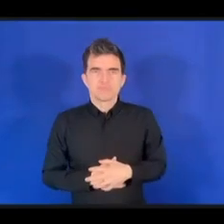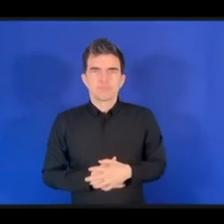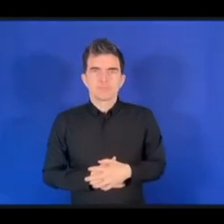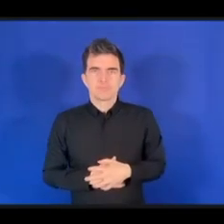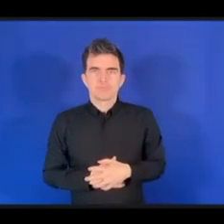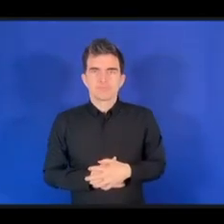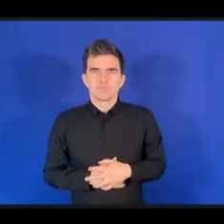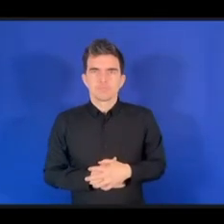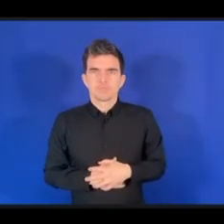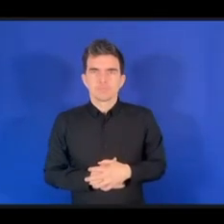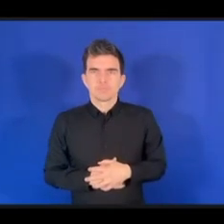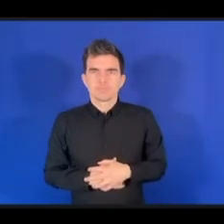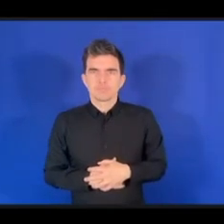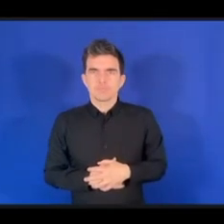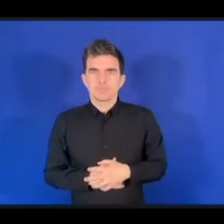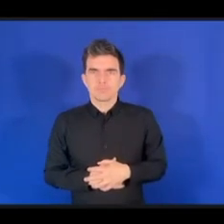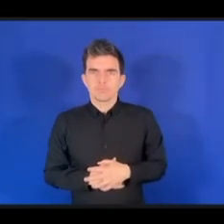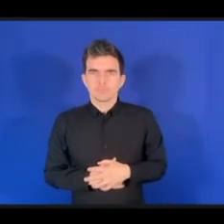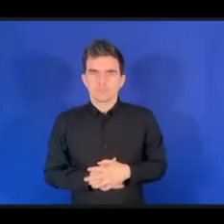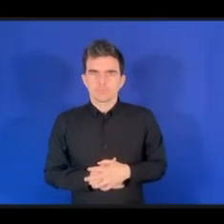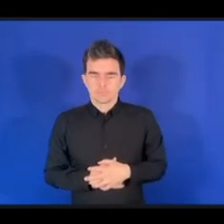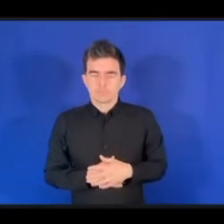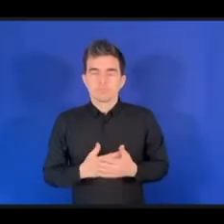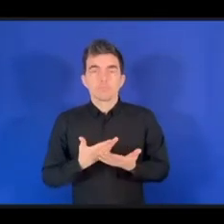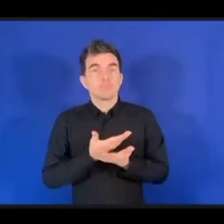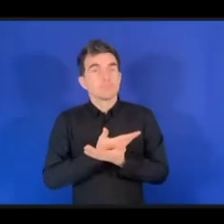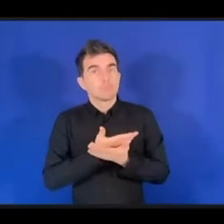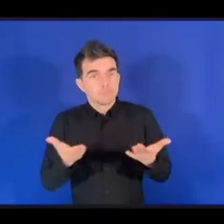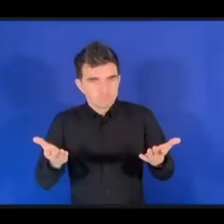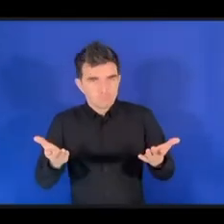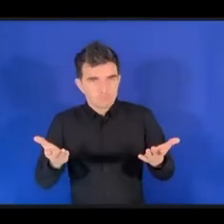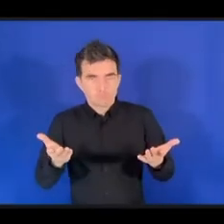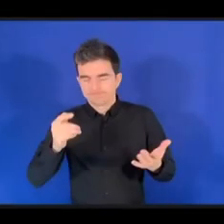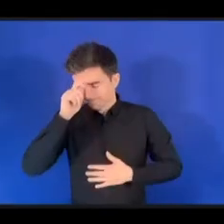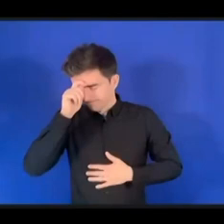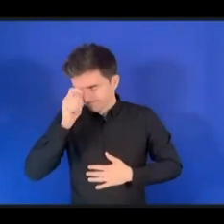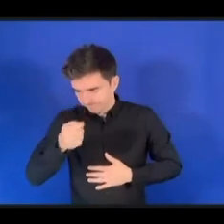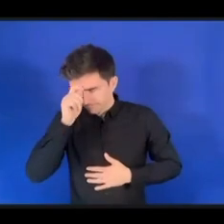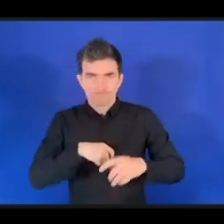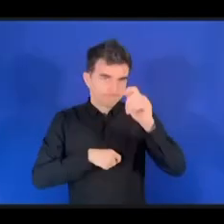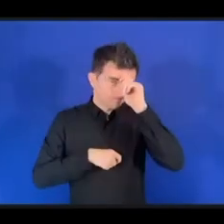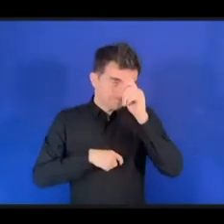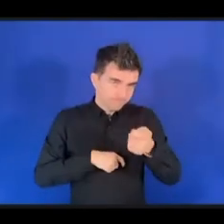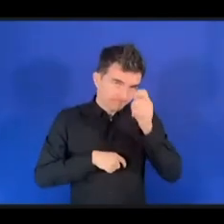尊敬的女士们、先生们，大家晚上好。